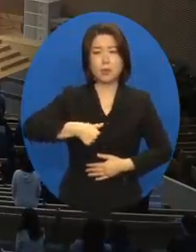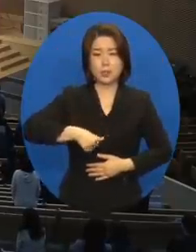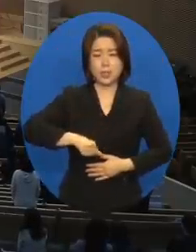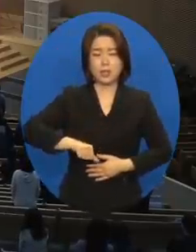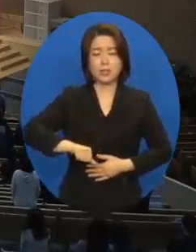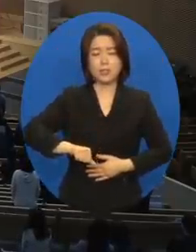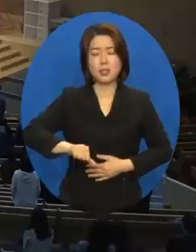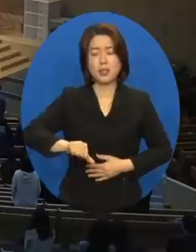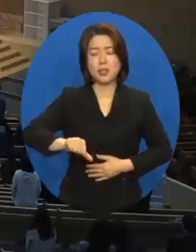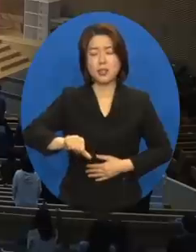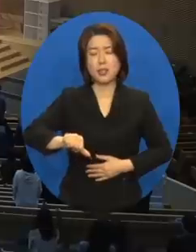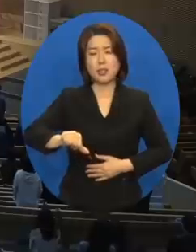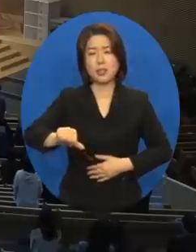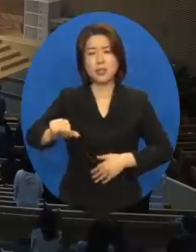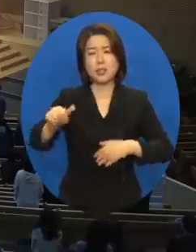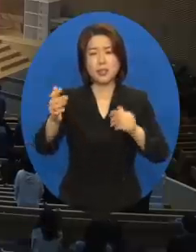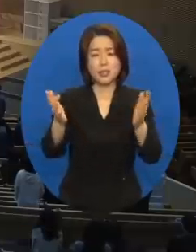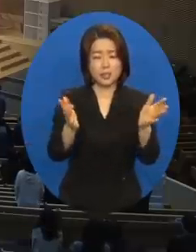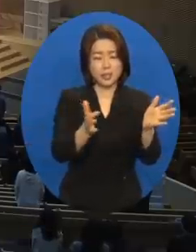go